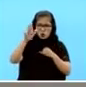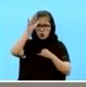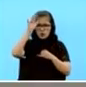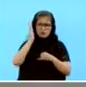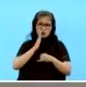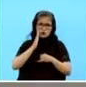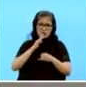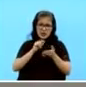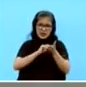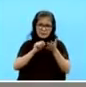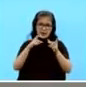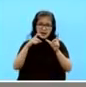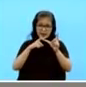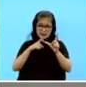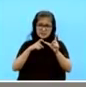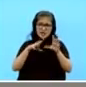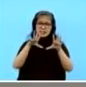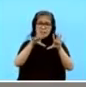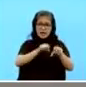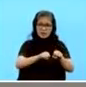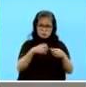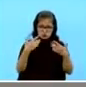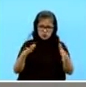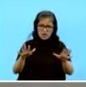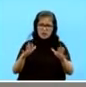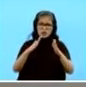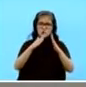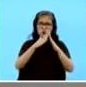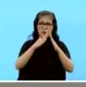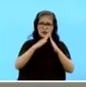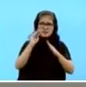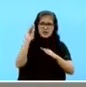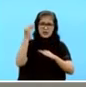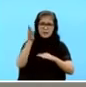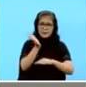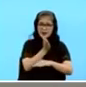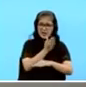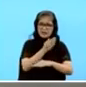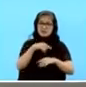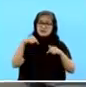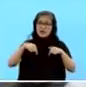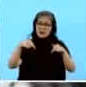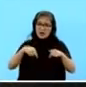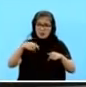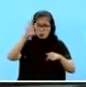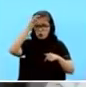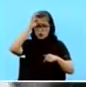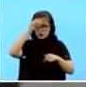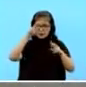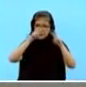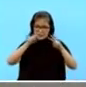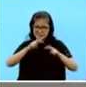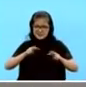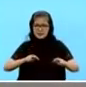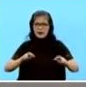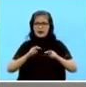kediamannya di kawasan Kembangan Jakarta Barat dan saat ini tengah melakukan pemeriksaan mendalam di dirkrimum Polda